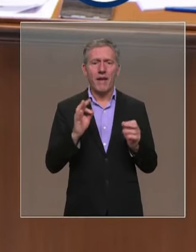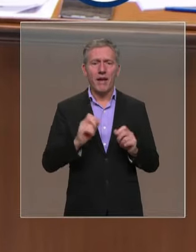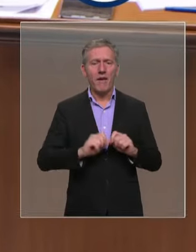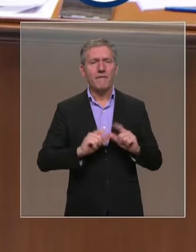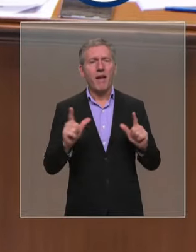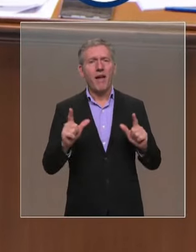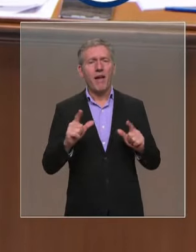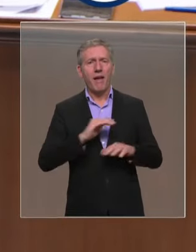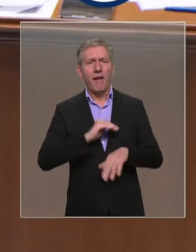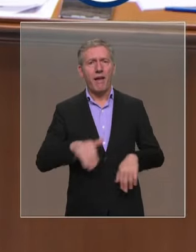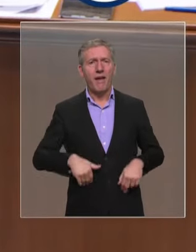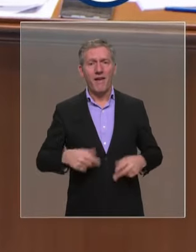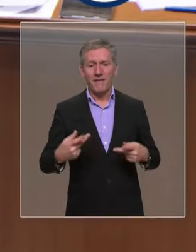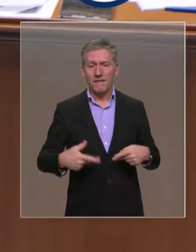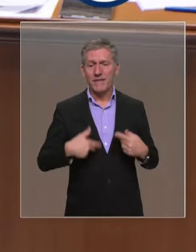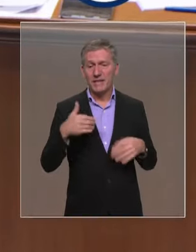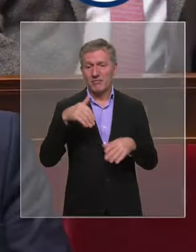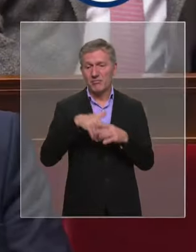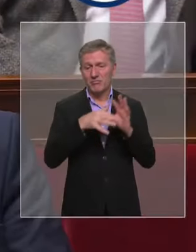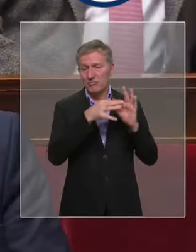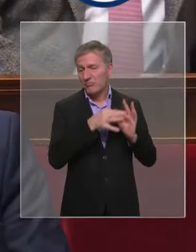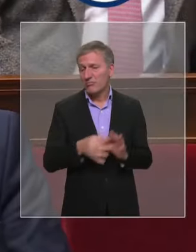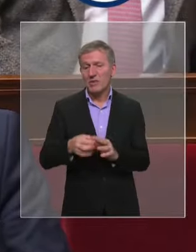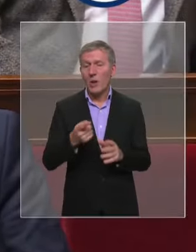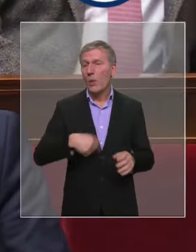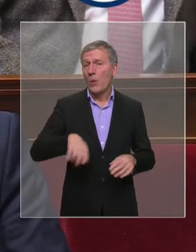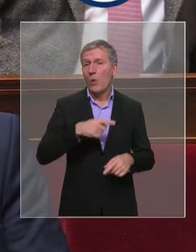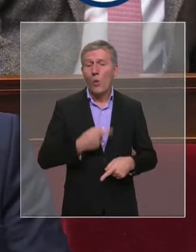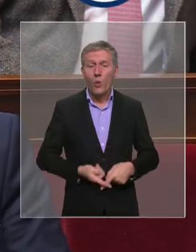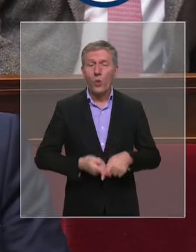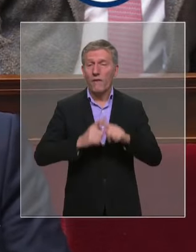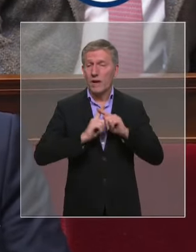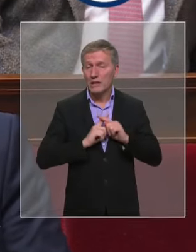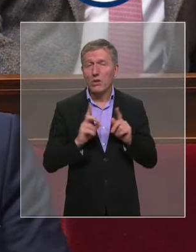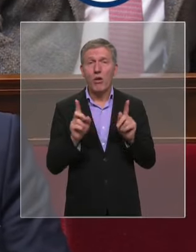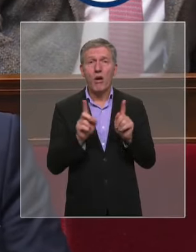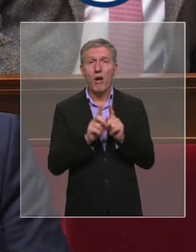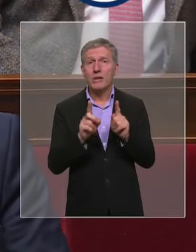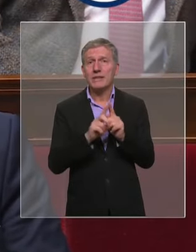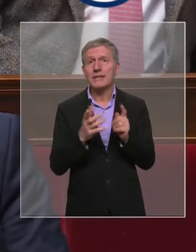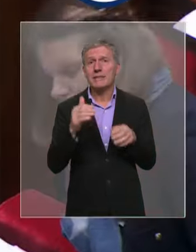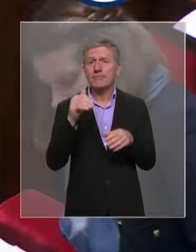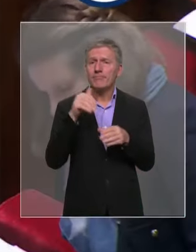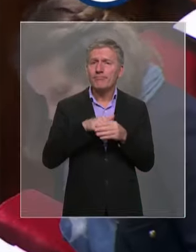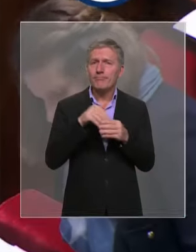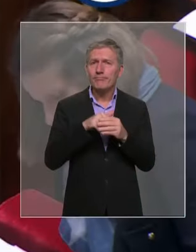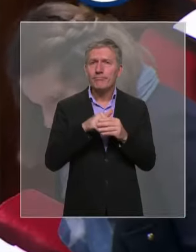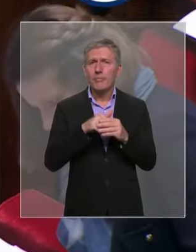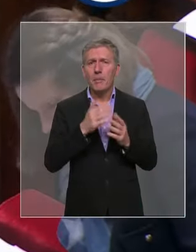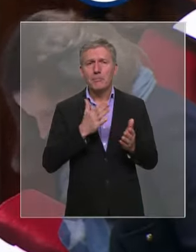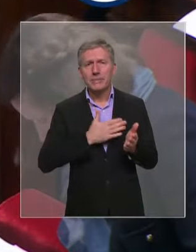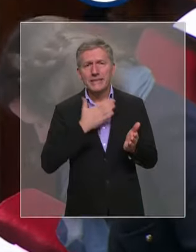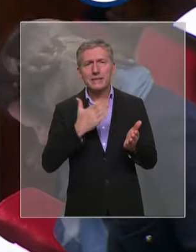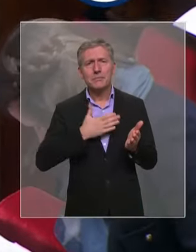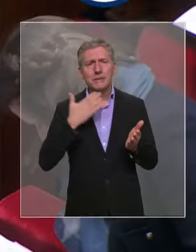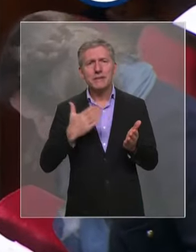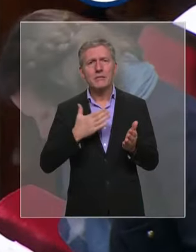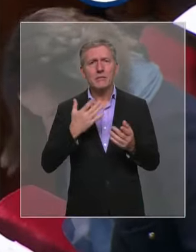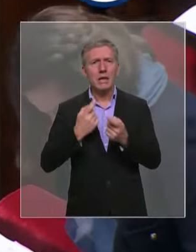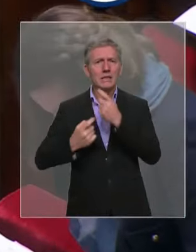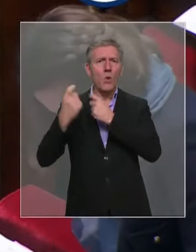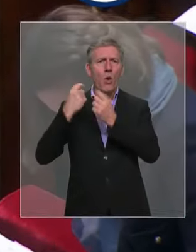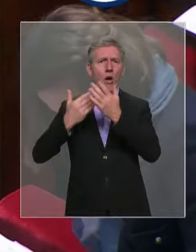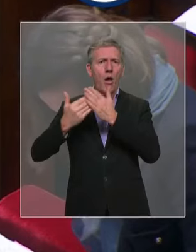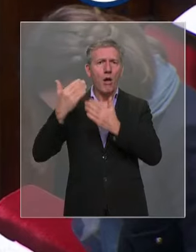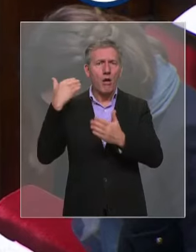vie. Il fait écho à nos convictions, il fait écho à nos propres histoires, il